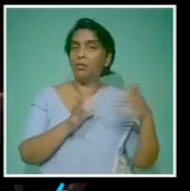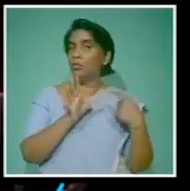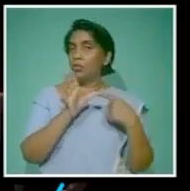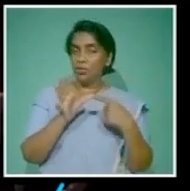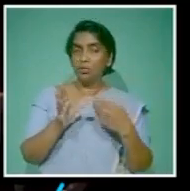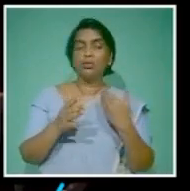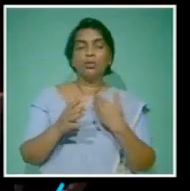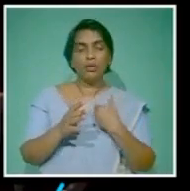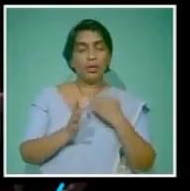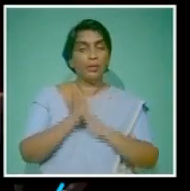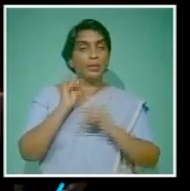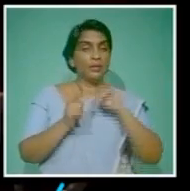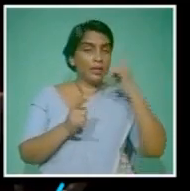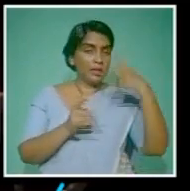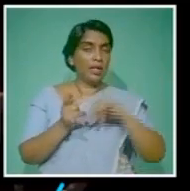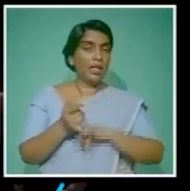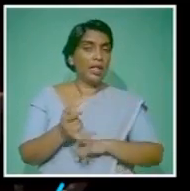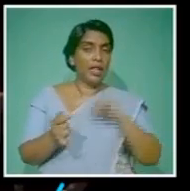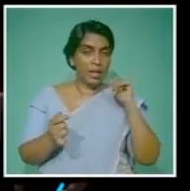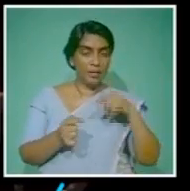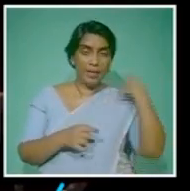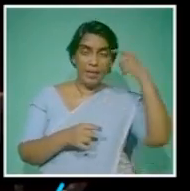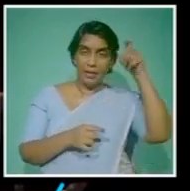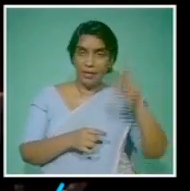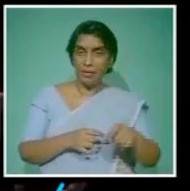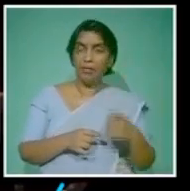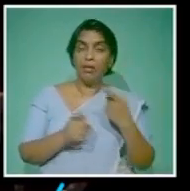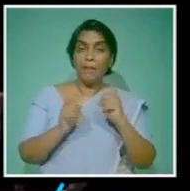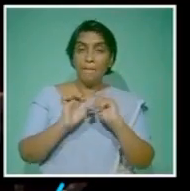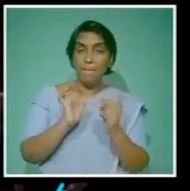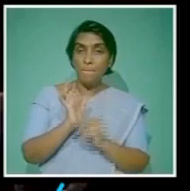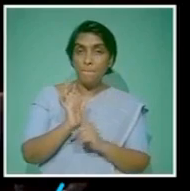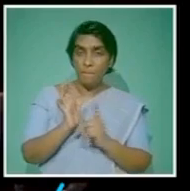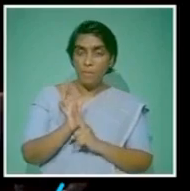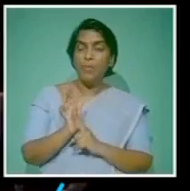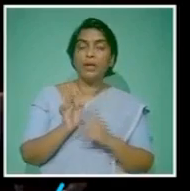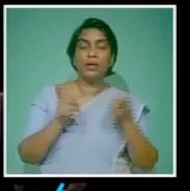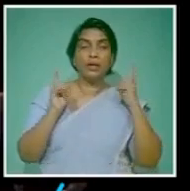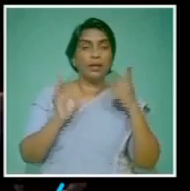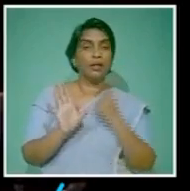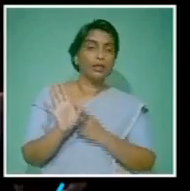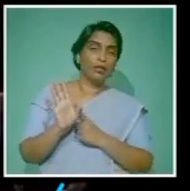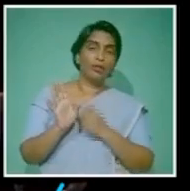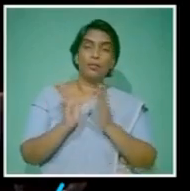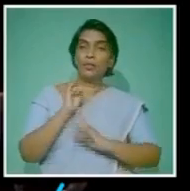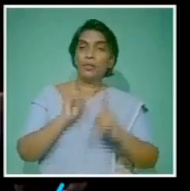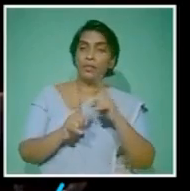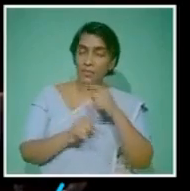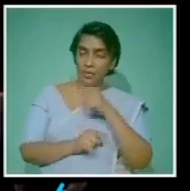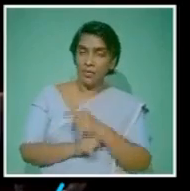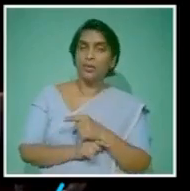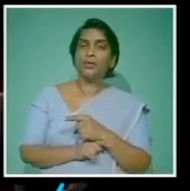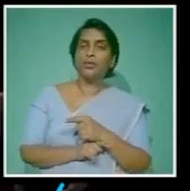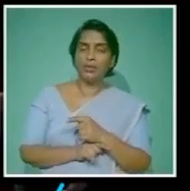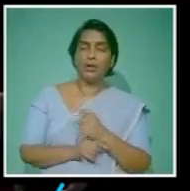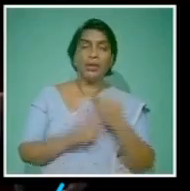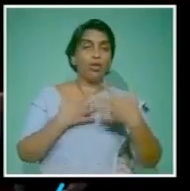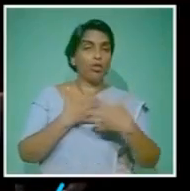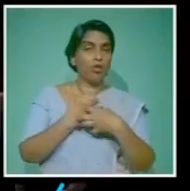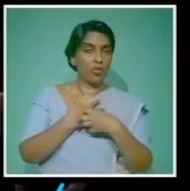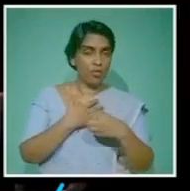දක්වමින් මමත්‍යංශයේ අතිරේක ලේකම් ඩී නන්දනී සමරික්‍රම මාත්‍ය හිඟ බිල්පත් පිළිබඳව ක්‍රීඩා හා තරුණ කටයුතු අමාත්‍යංශයේ ලේකම්ටද